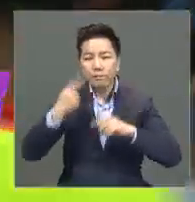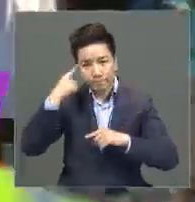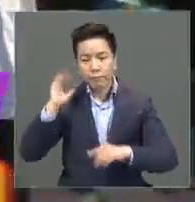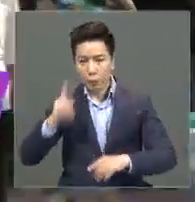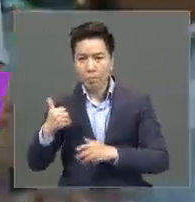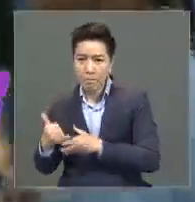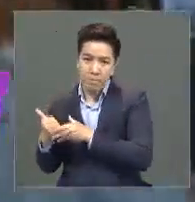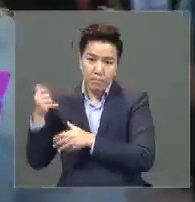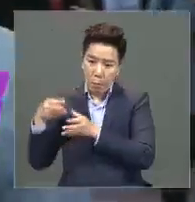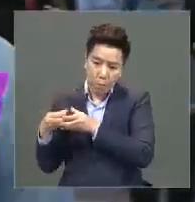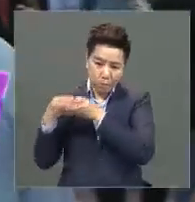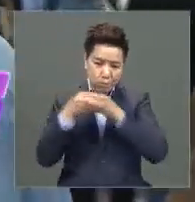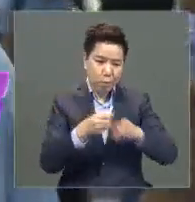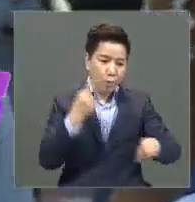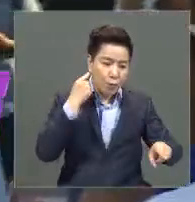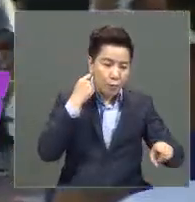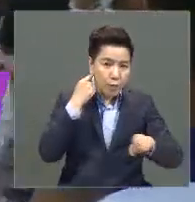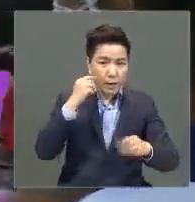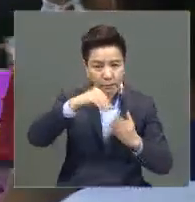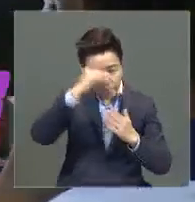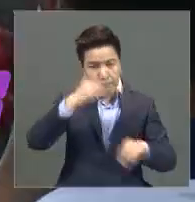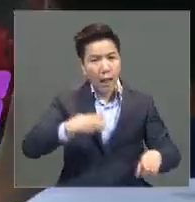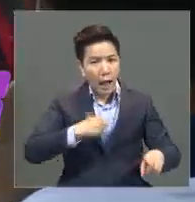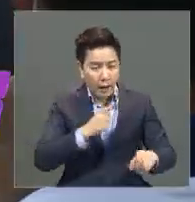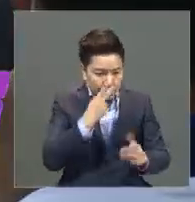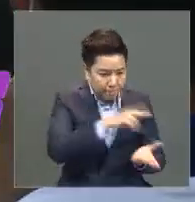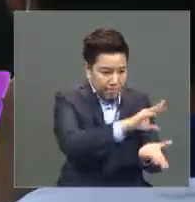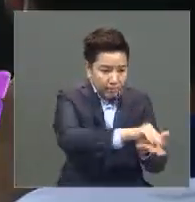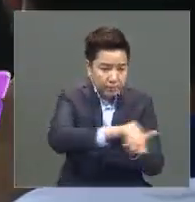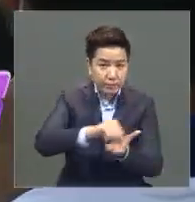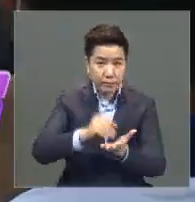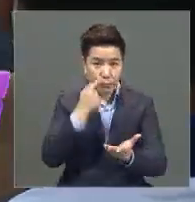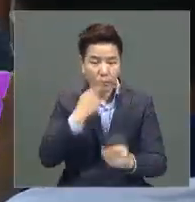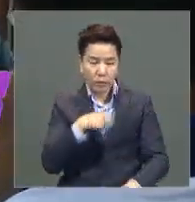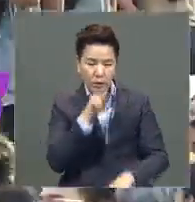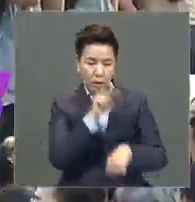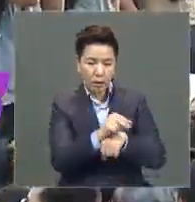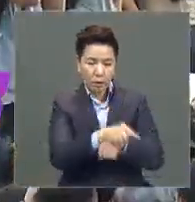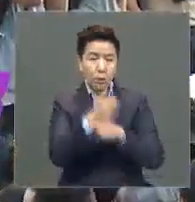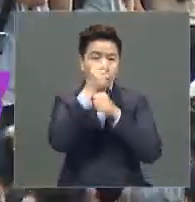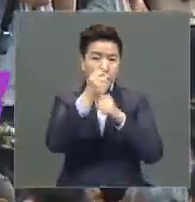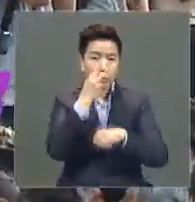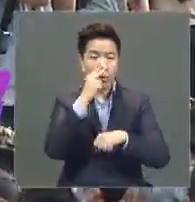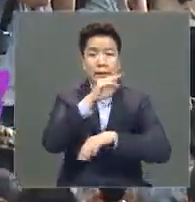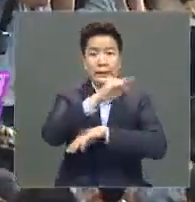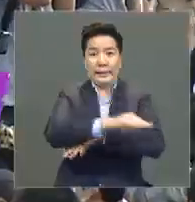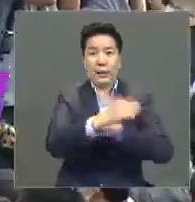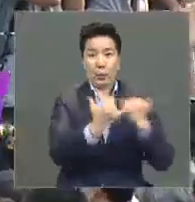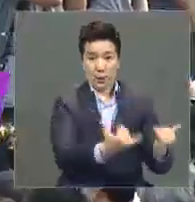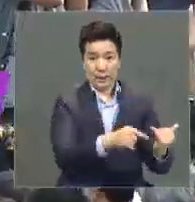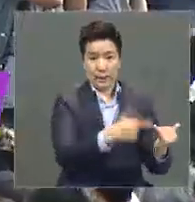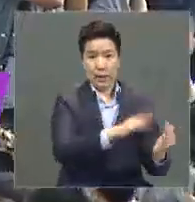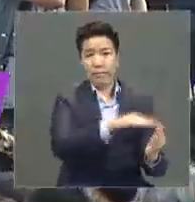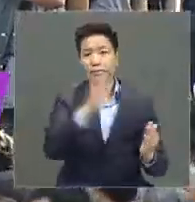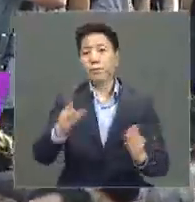จะไปรับฟังข้อเรียกร้องของกลุ่มนักศึกษาให้ได้มากที่สุดค่ะซึ่งนอกจากจะไปร่วมสังเกตการการชุมนุมทั้งในเย็นวันนี้และใน